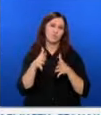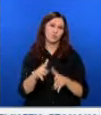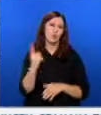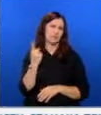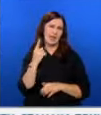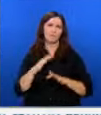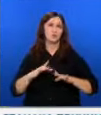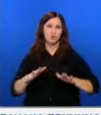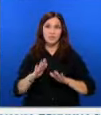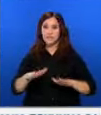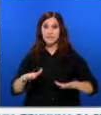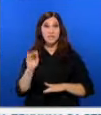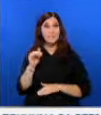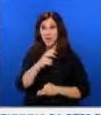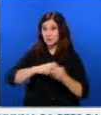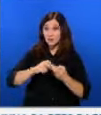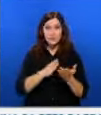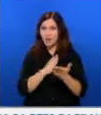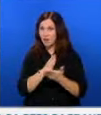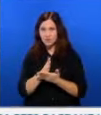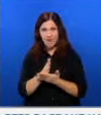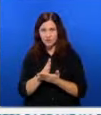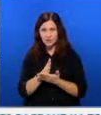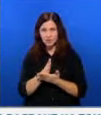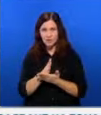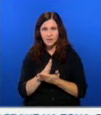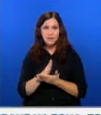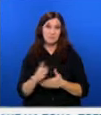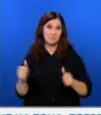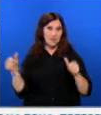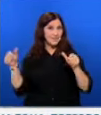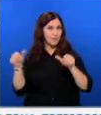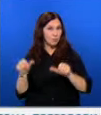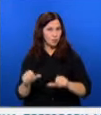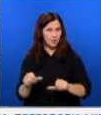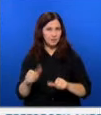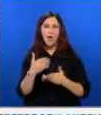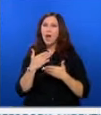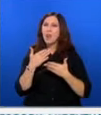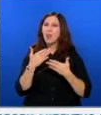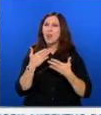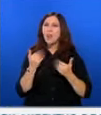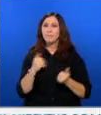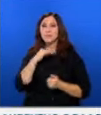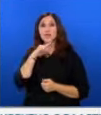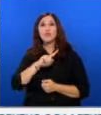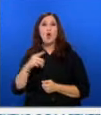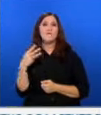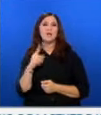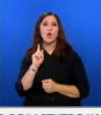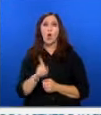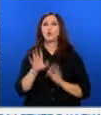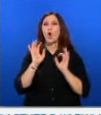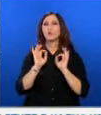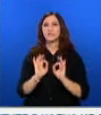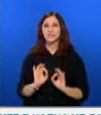само ситуацията. Децата биха търсили начини да я саботират и няма да се стигне до ефекта, който